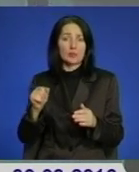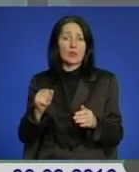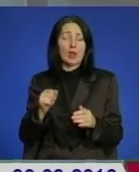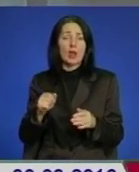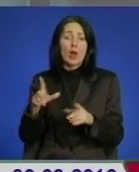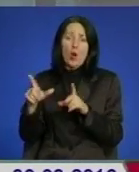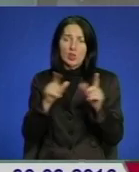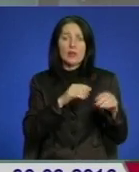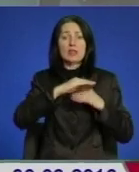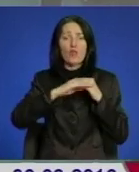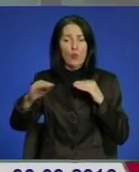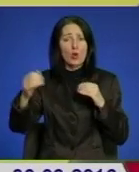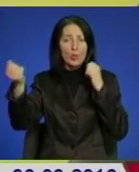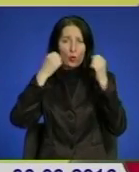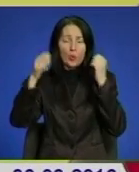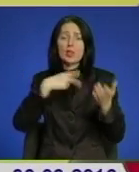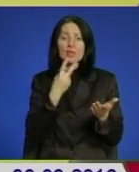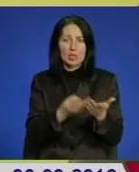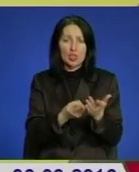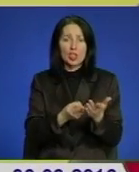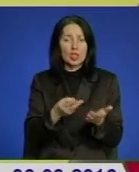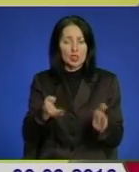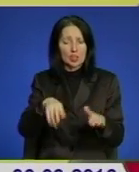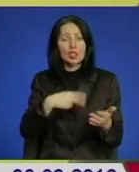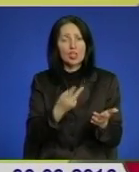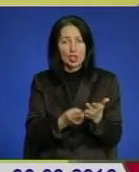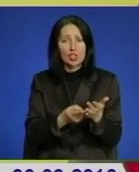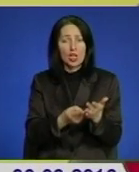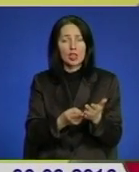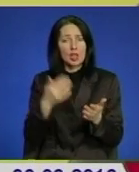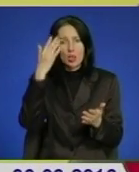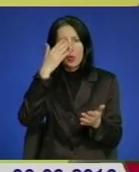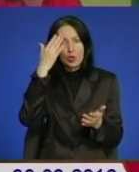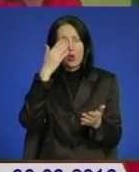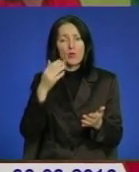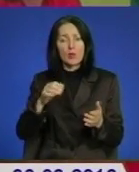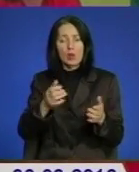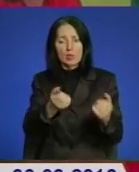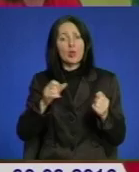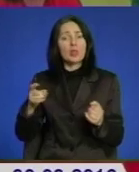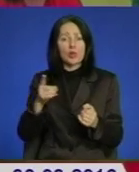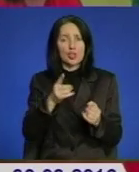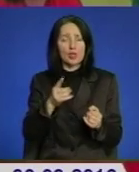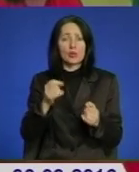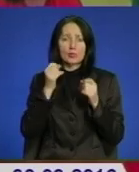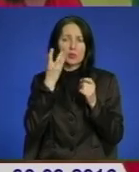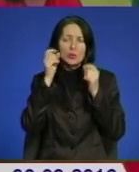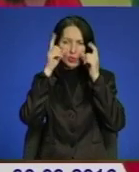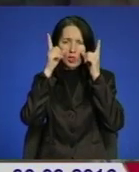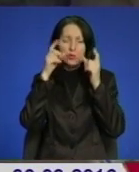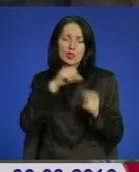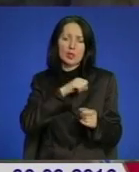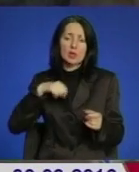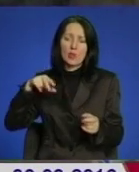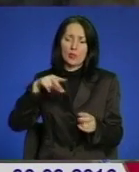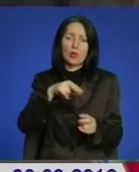непритомним і викрали машину атовця. Прийшовши до тями, Сергій Чиж самотужки добрався додому. Чоловік розповідає, що викрадачів було троє.